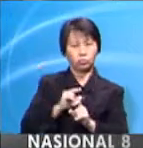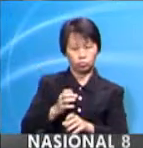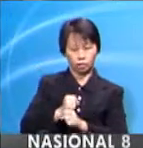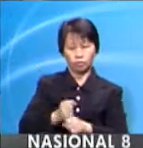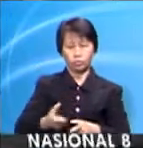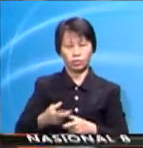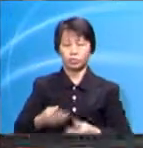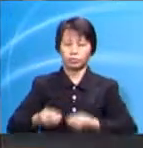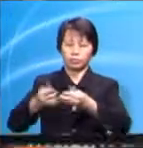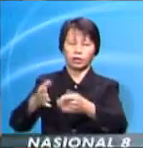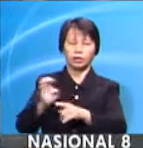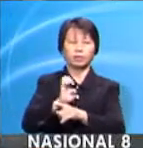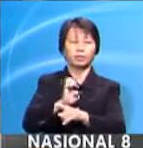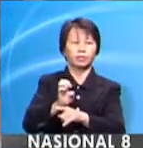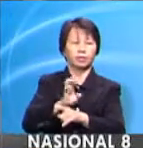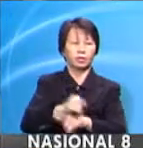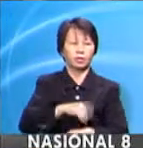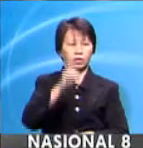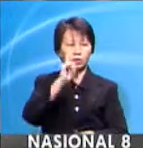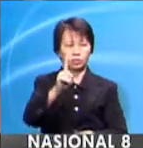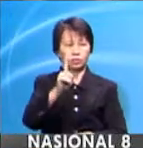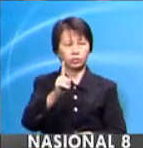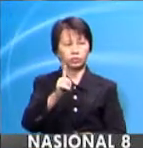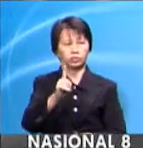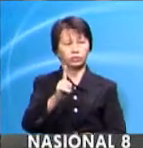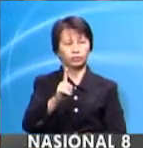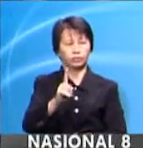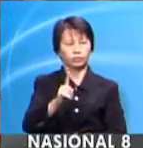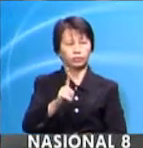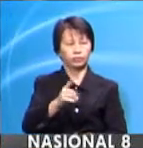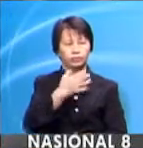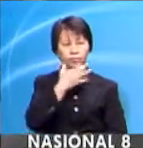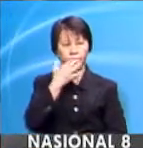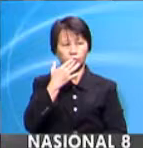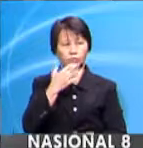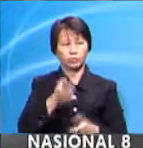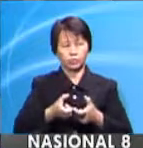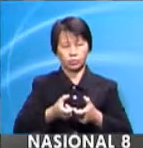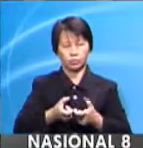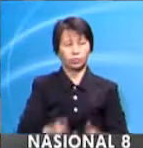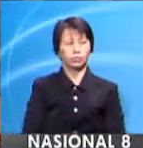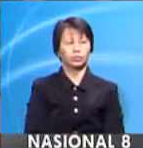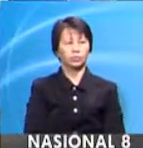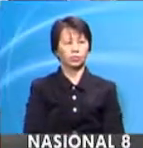kita saja target 1 emas kan dan 1 color medals lah.